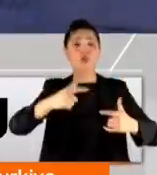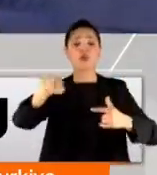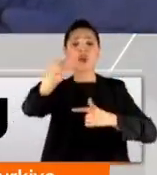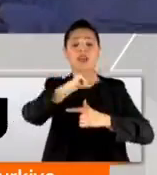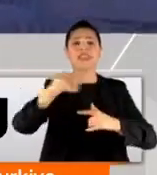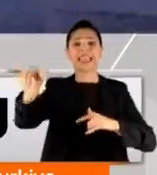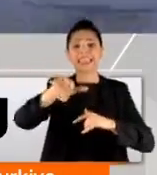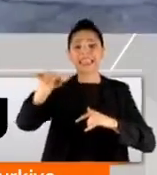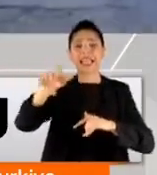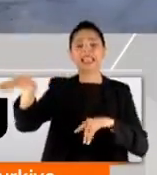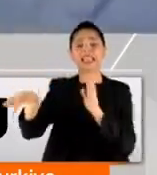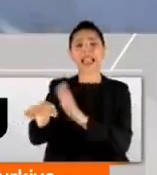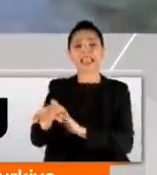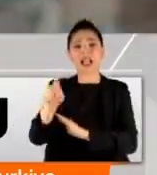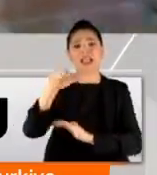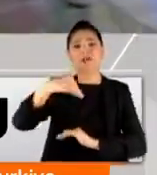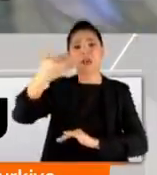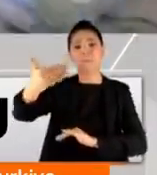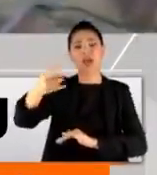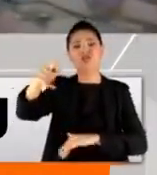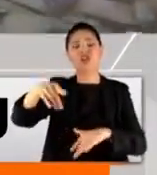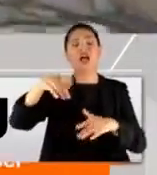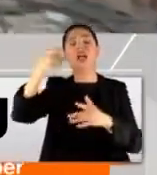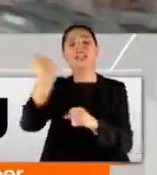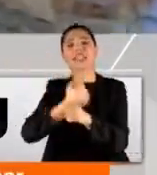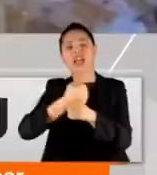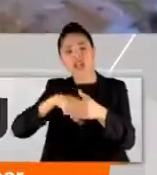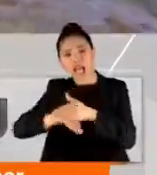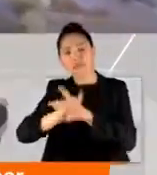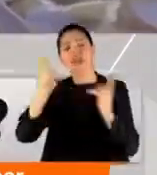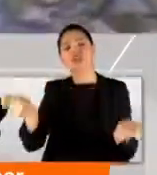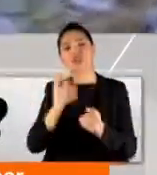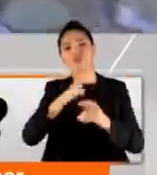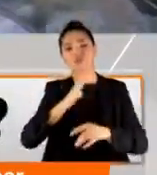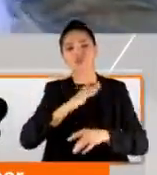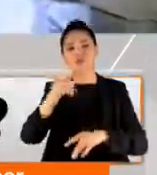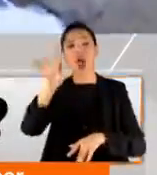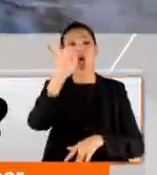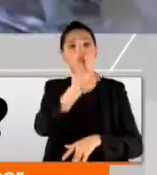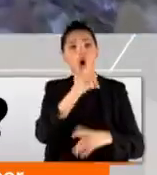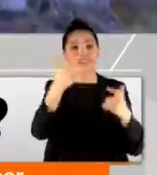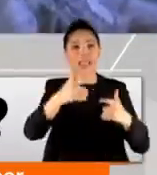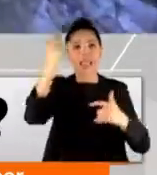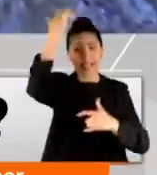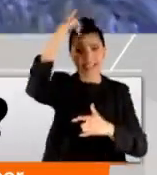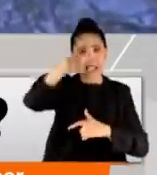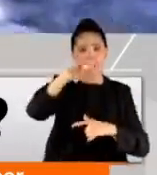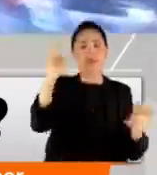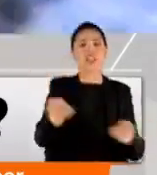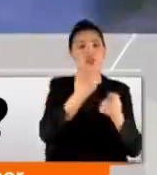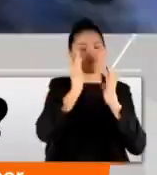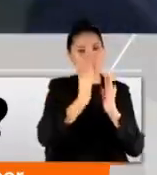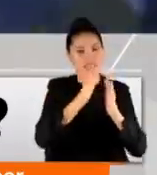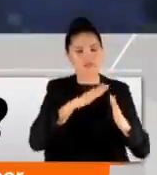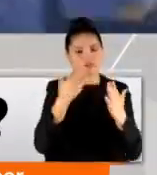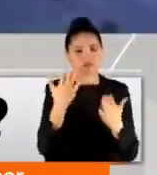yan tarafta, sağ tarafta da yine bir enkaz çalışması devam ediyor. Ve yine orta tarafta, o üst kısımda da yine çalışmalar